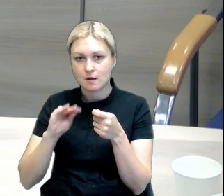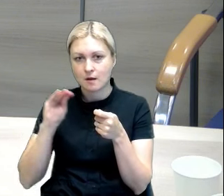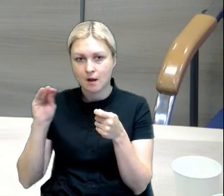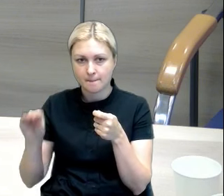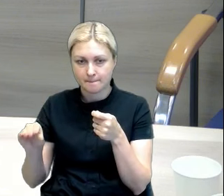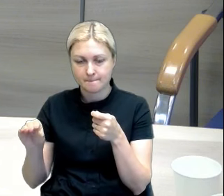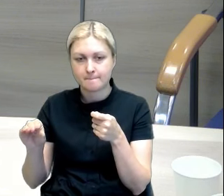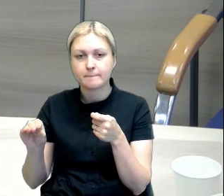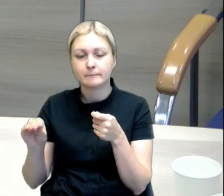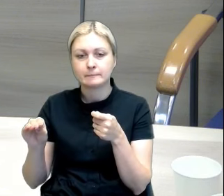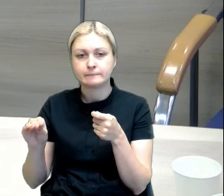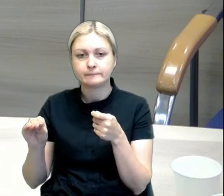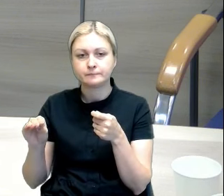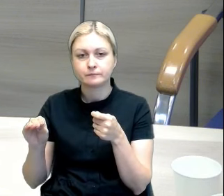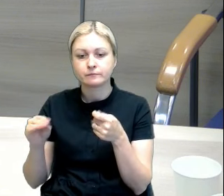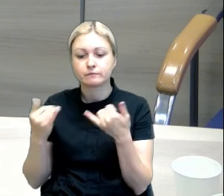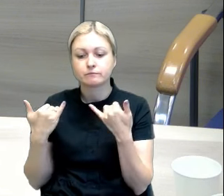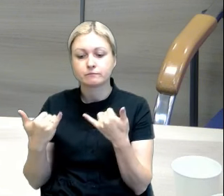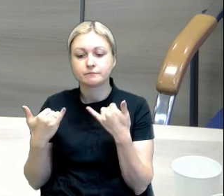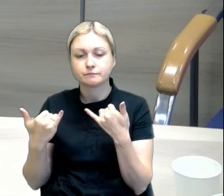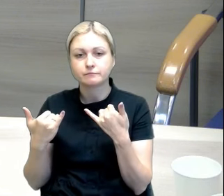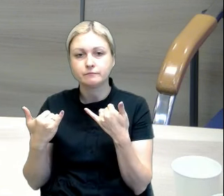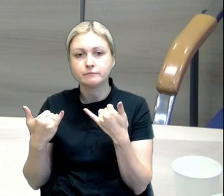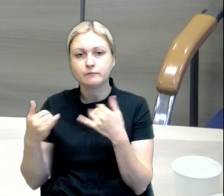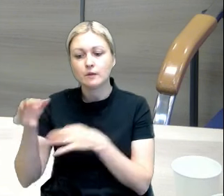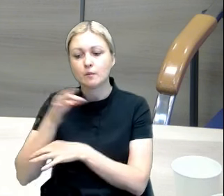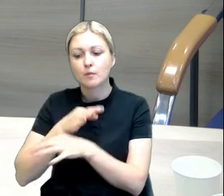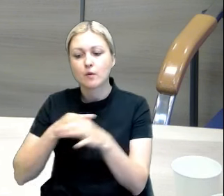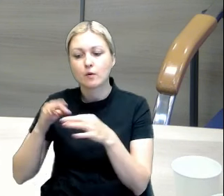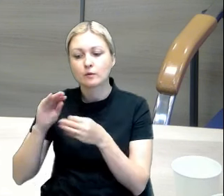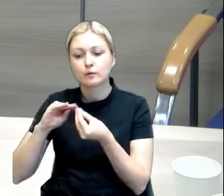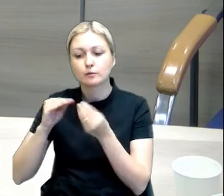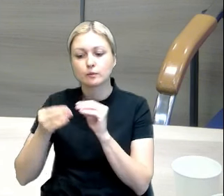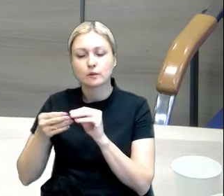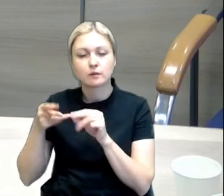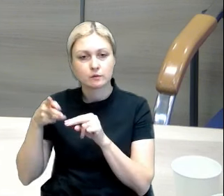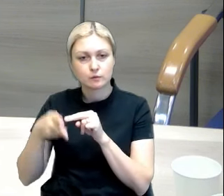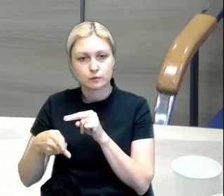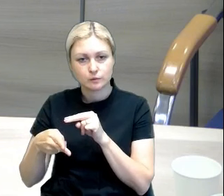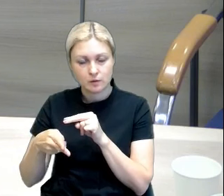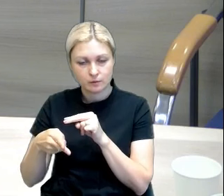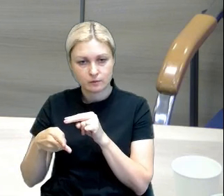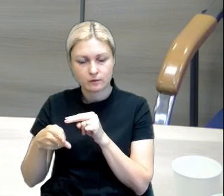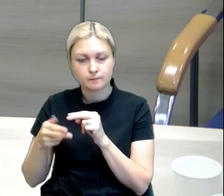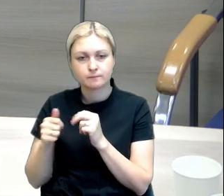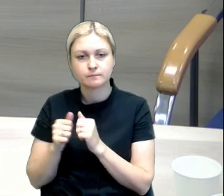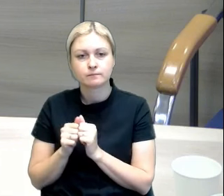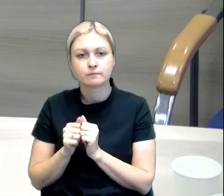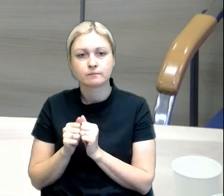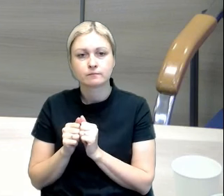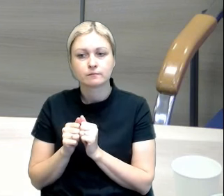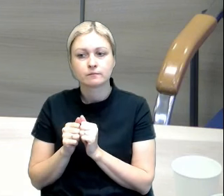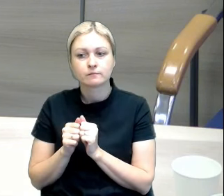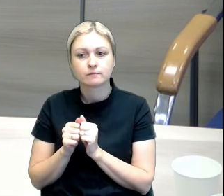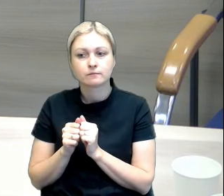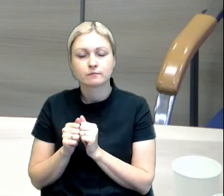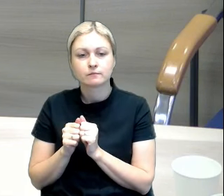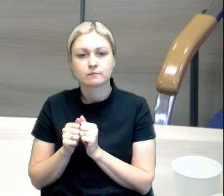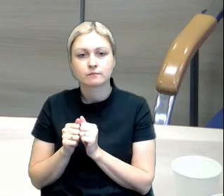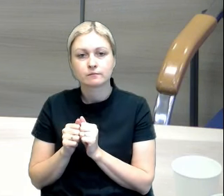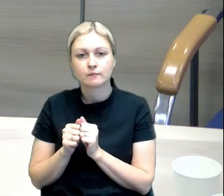ir šiai dienai projektavimo sutartis yra nutraukta ir tai turbūt buvo